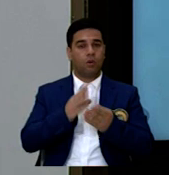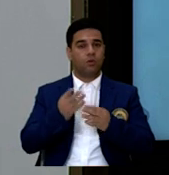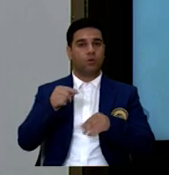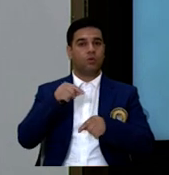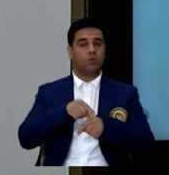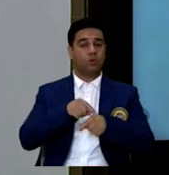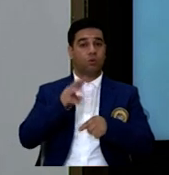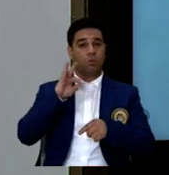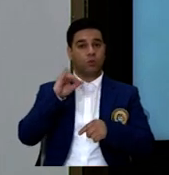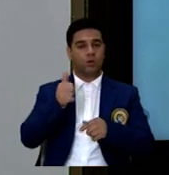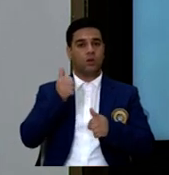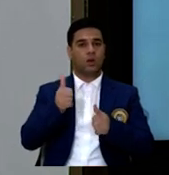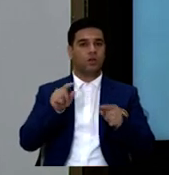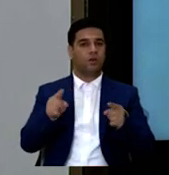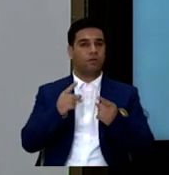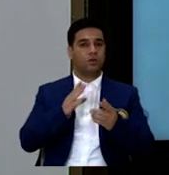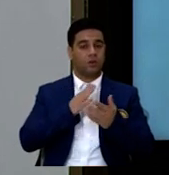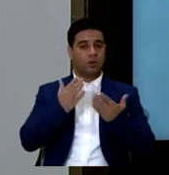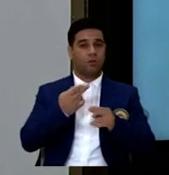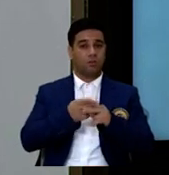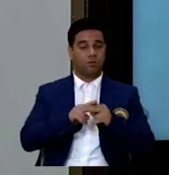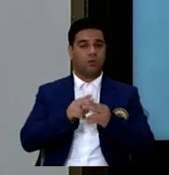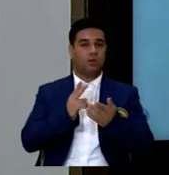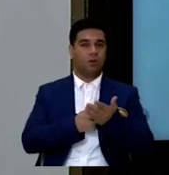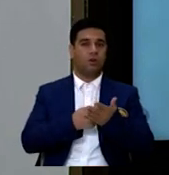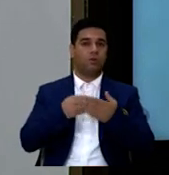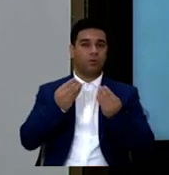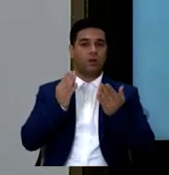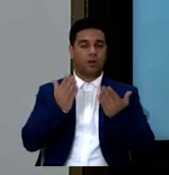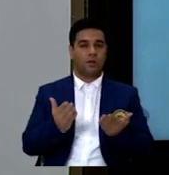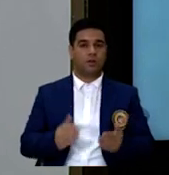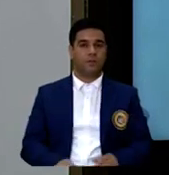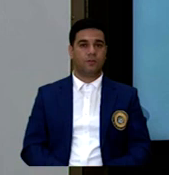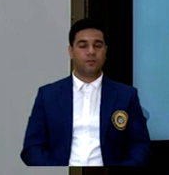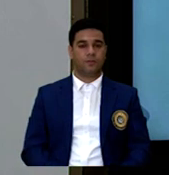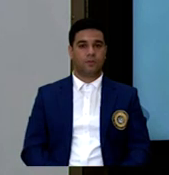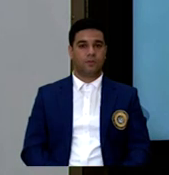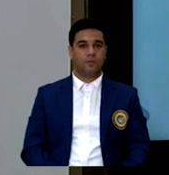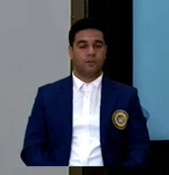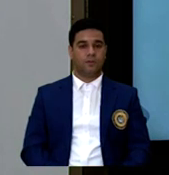bosh miyasi ancha yaxshi rivojlanganligidan dalolat beradi.